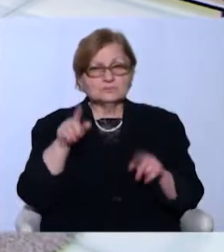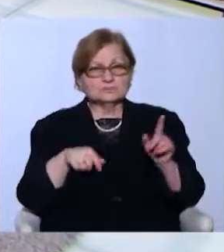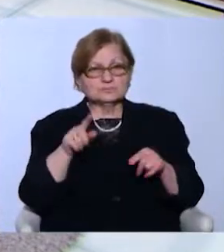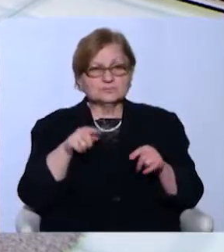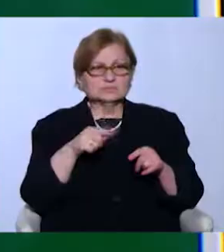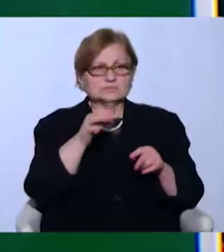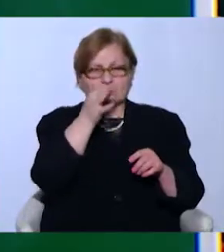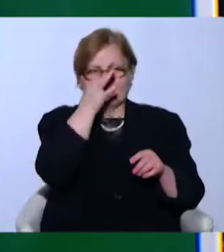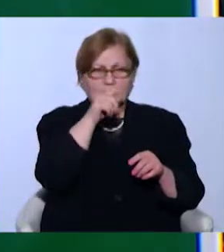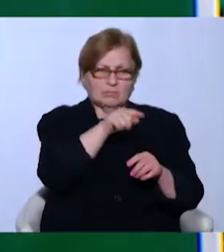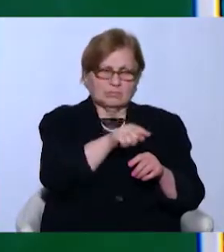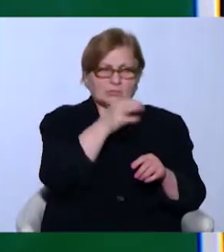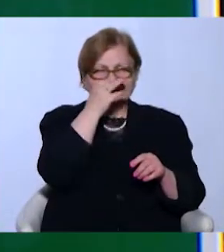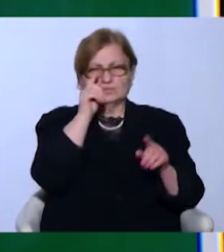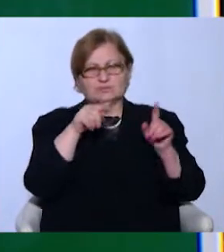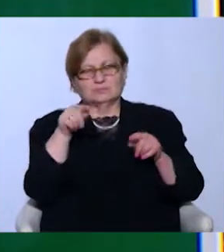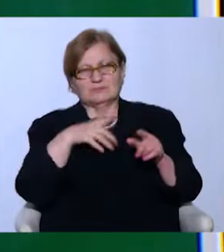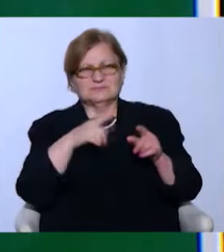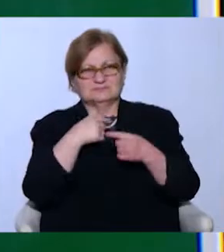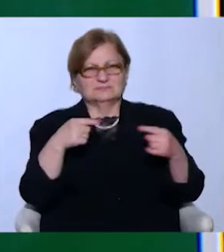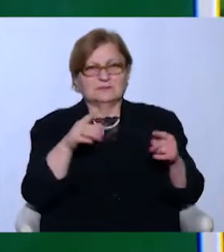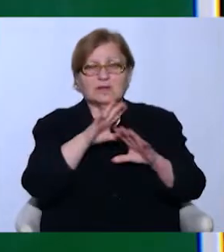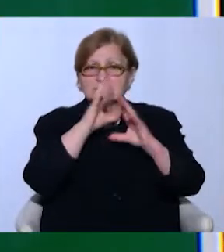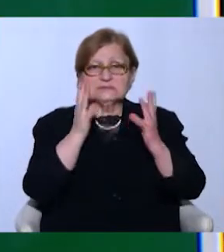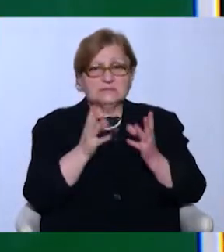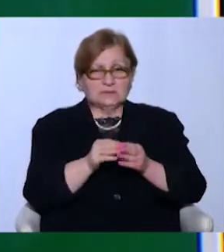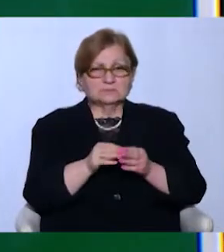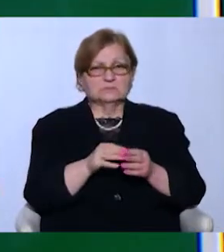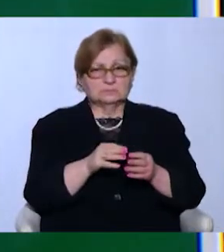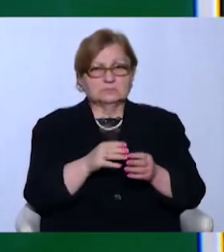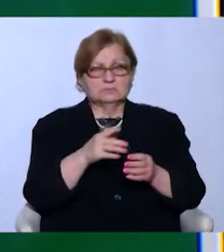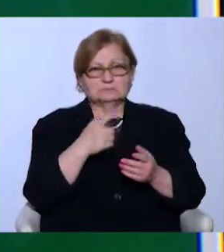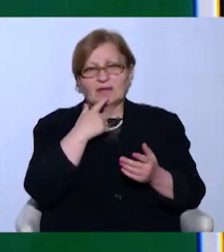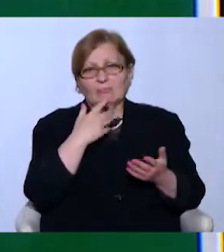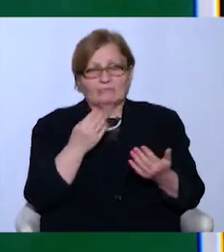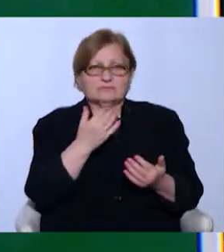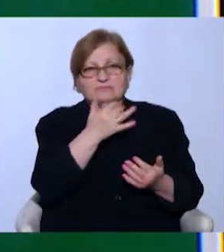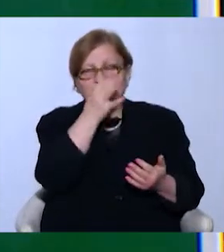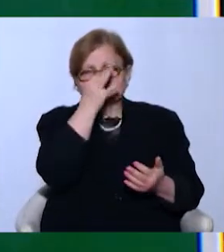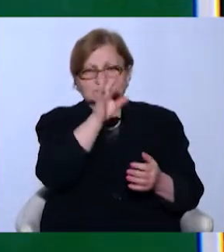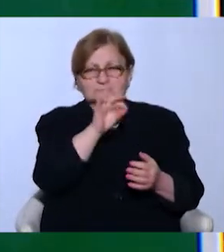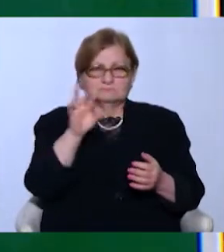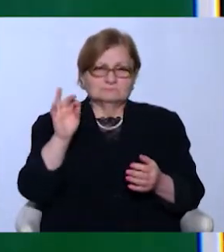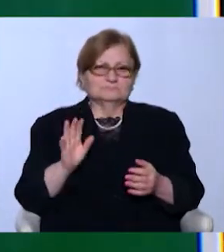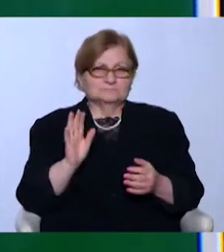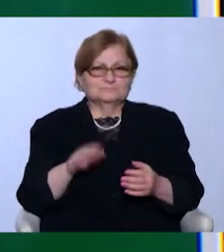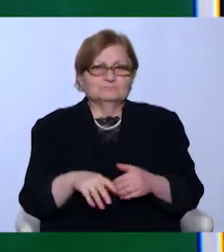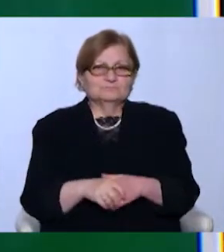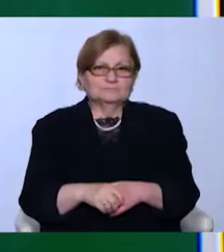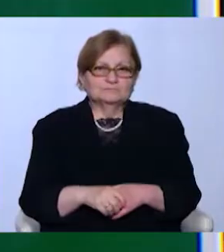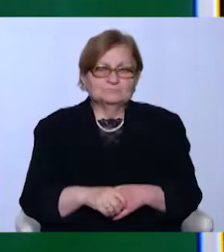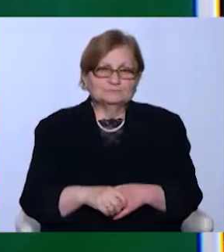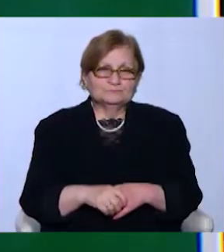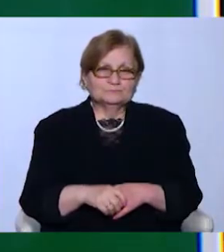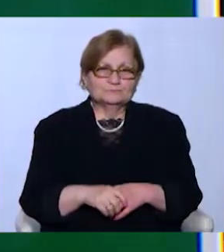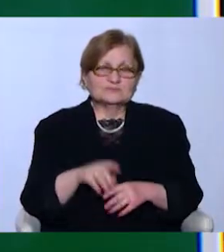ვიღანა მეორე საკეთ ანიჭებს უპირატესობას, მაგრამ გემოვნება და აქ ყოველთვის იქნება კამათი.